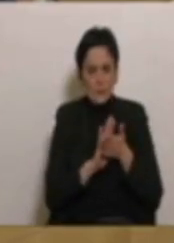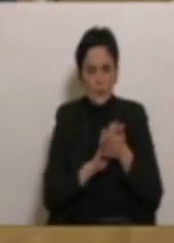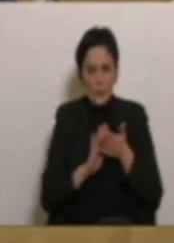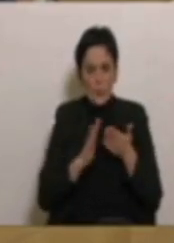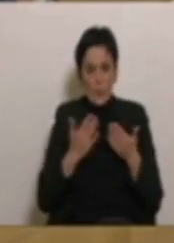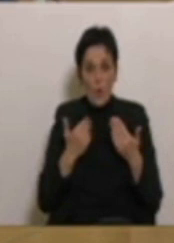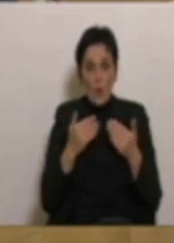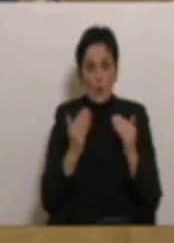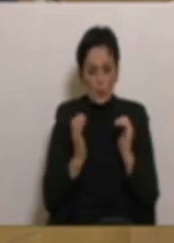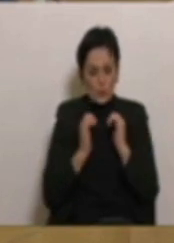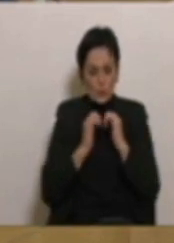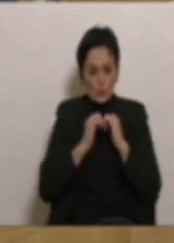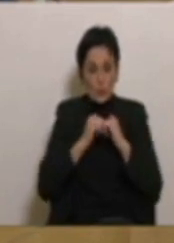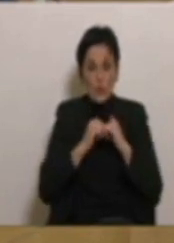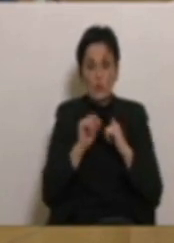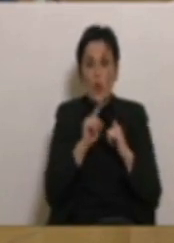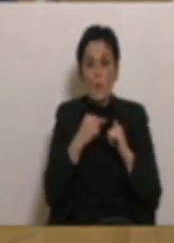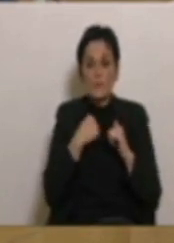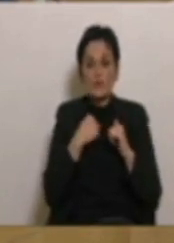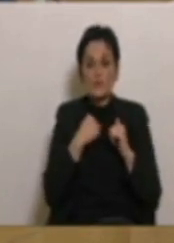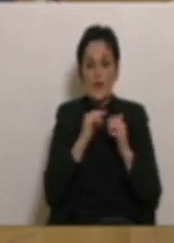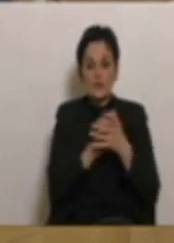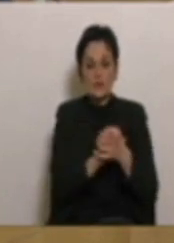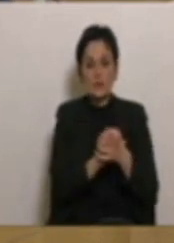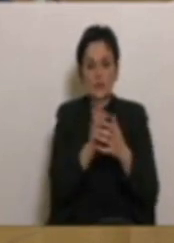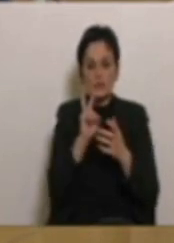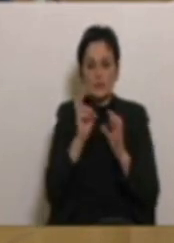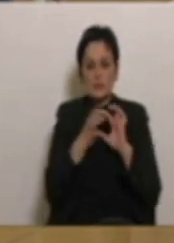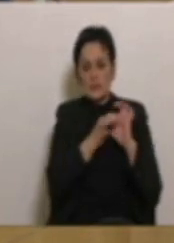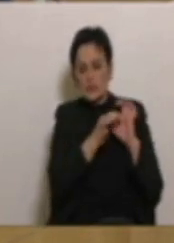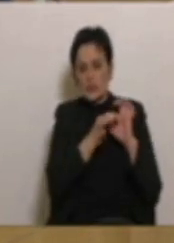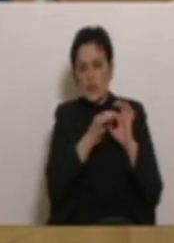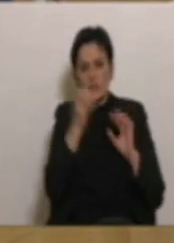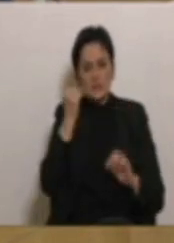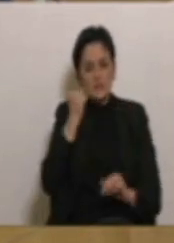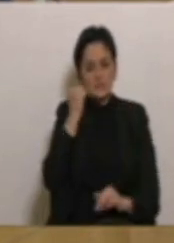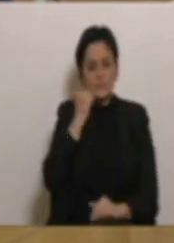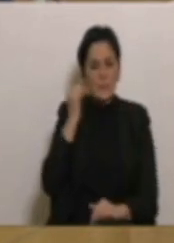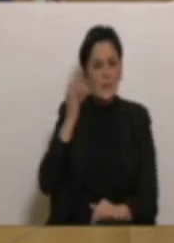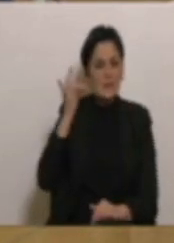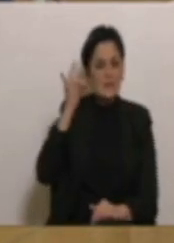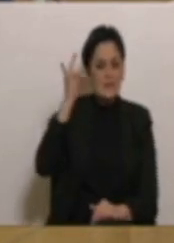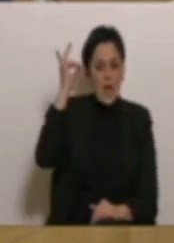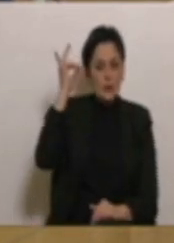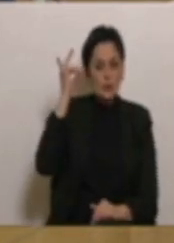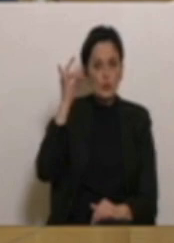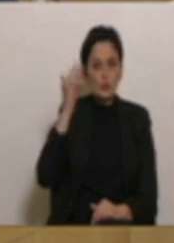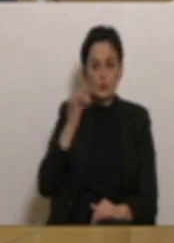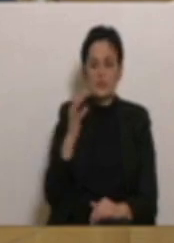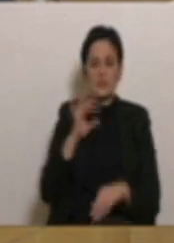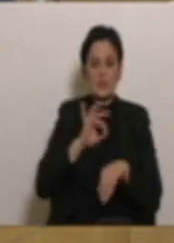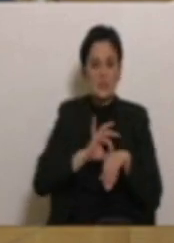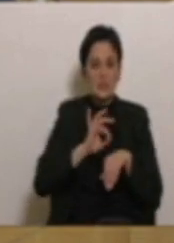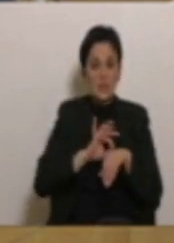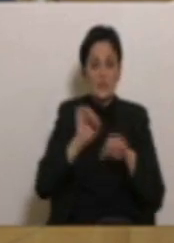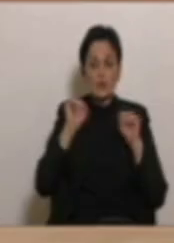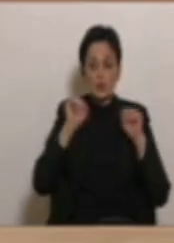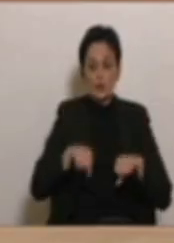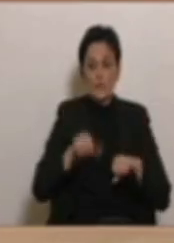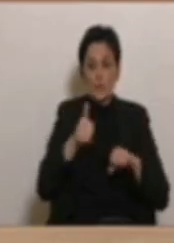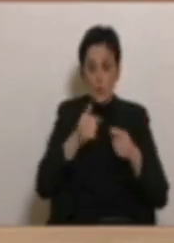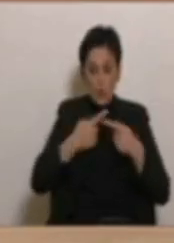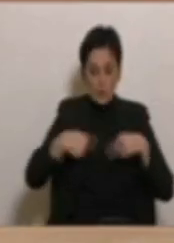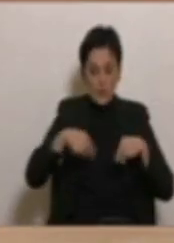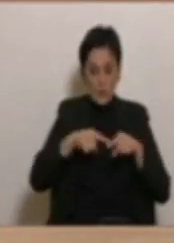ვიყოთ ჩაჭიდებული წარსულ დრამას, წარსულ ტკივილს და შევძლოთ როგორც საზოგადოებამ, რომ წინ